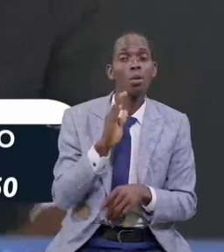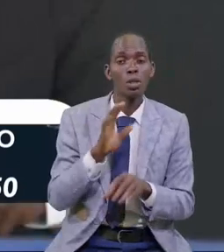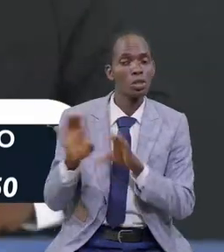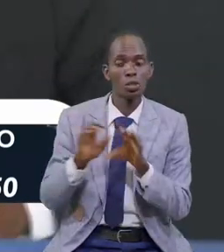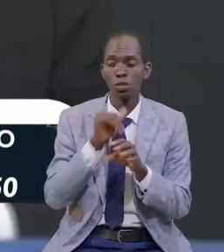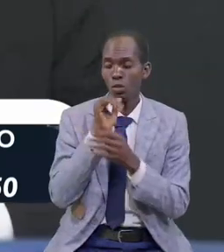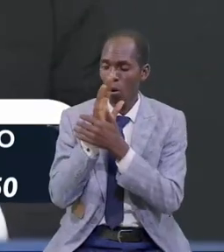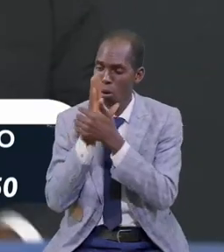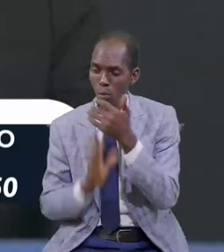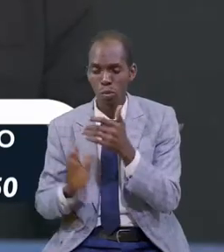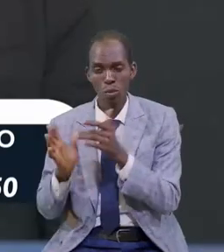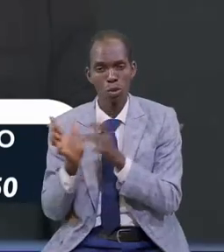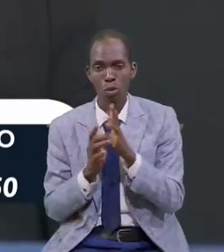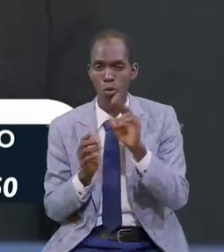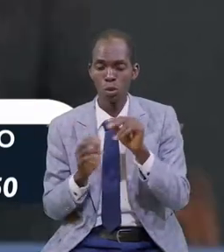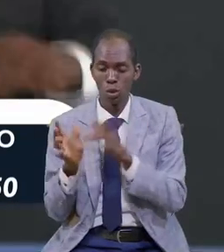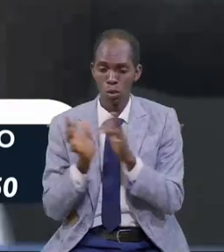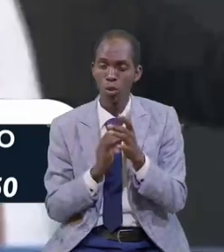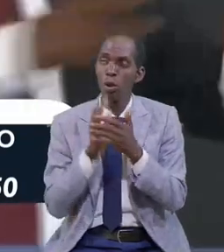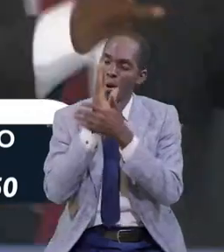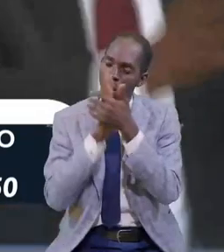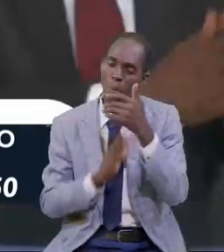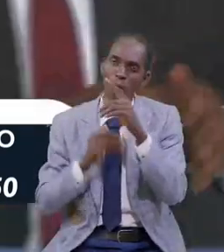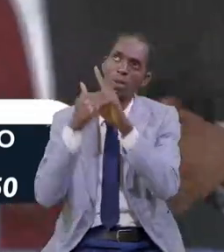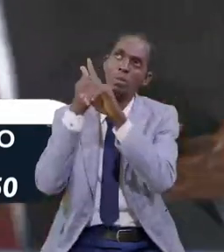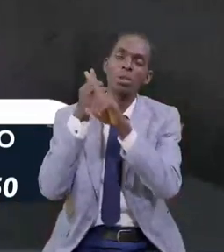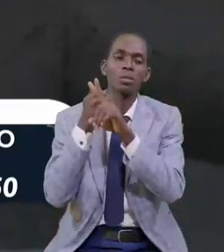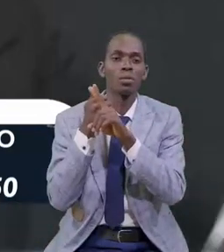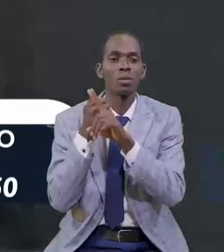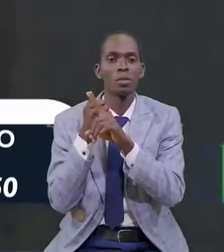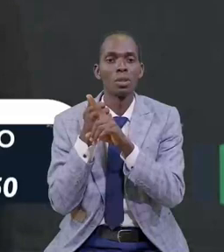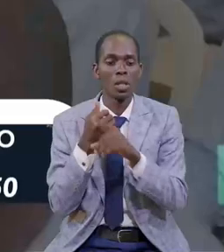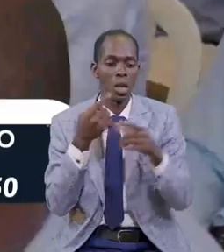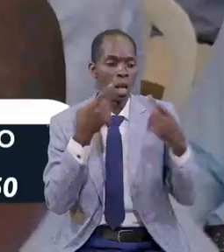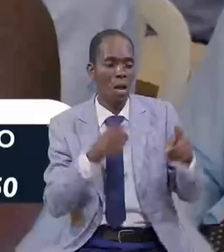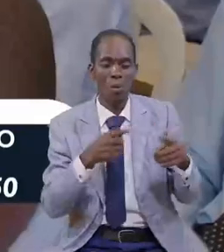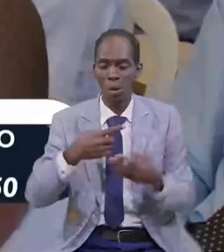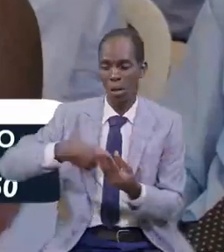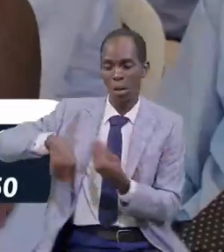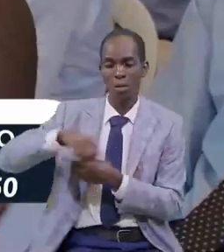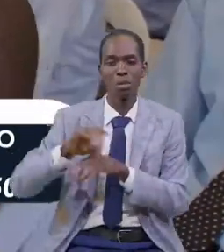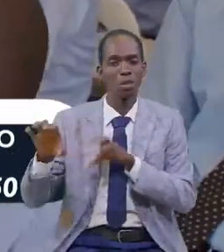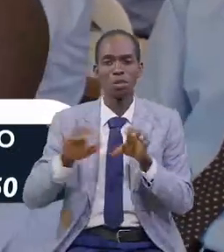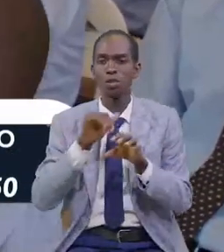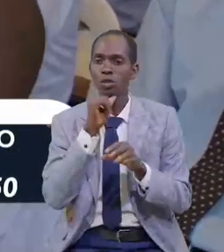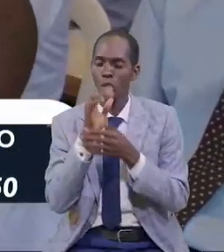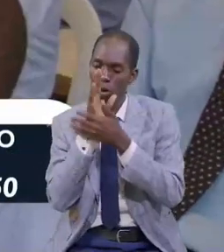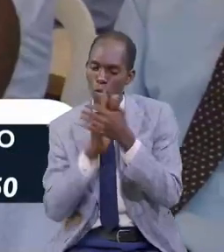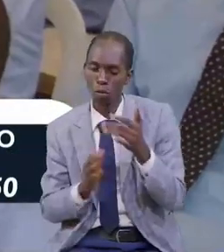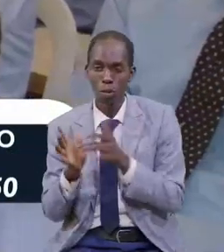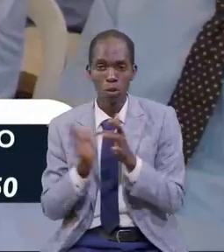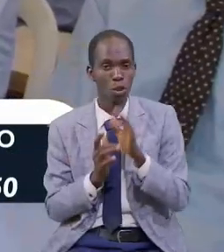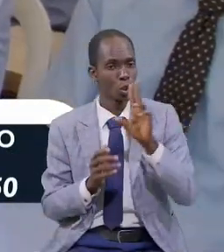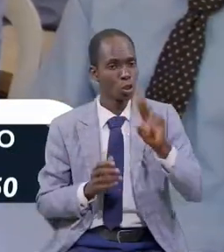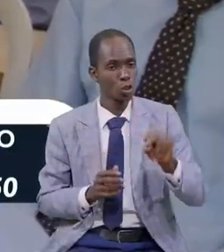l'a pas humilié il s'est humilié lui-même les évén autour de lui ne l'ont pas